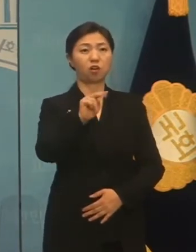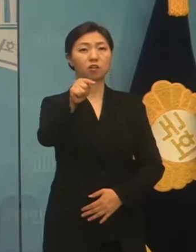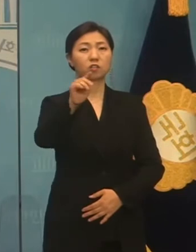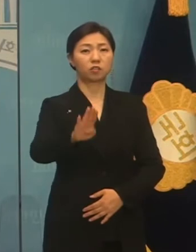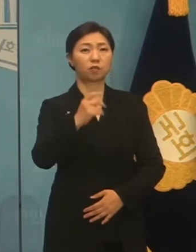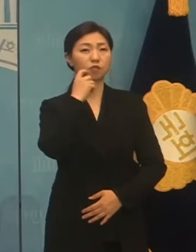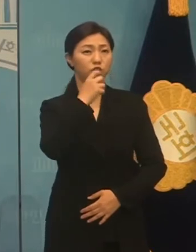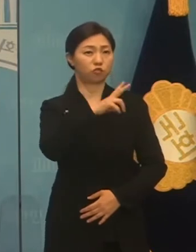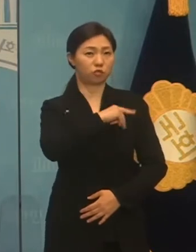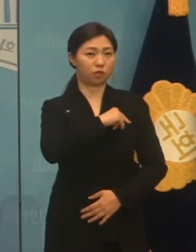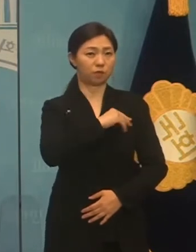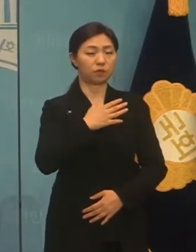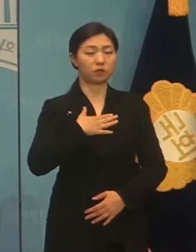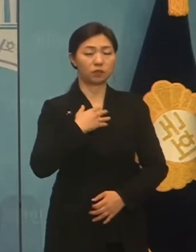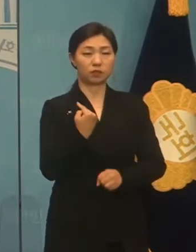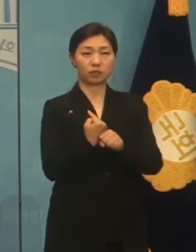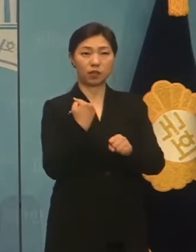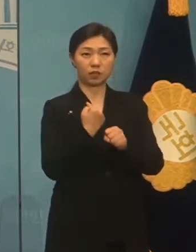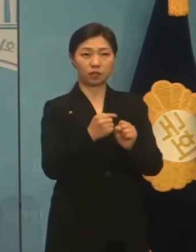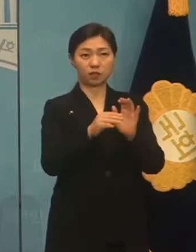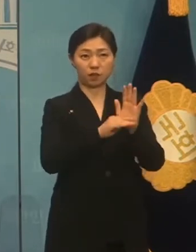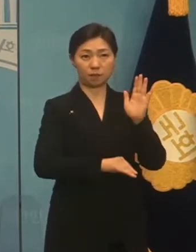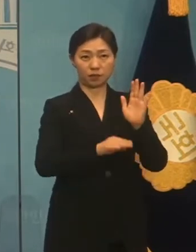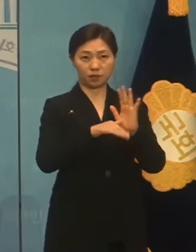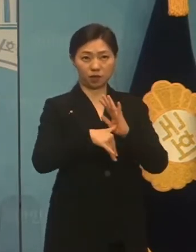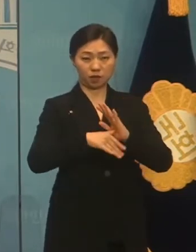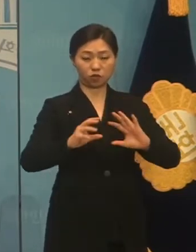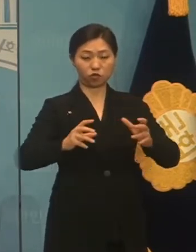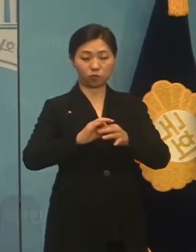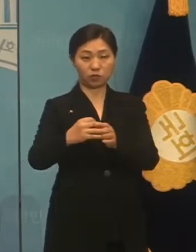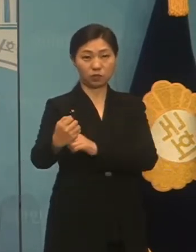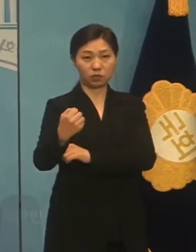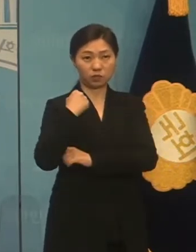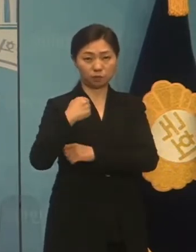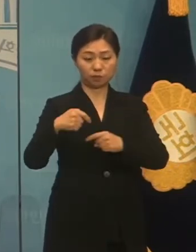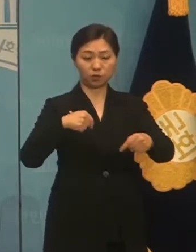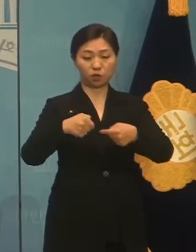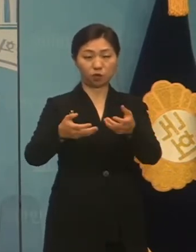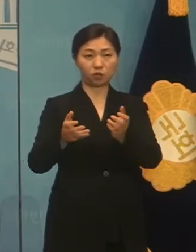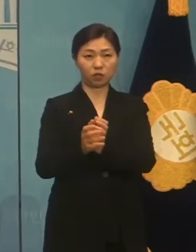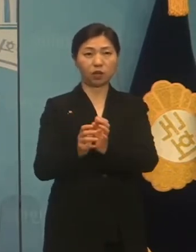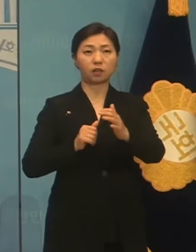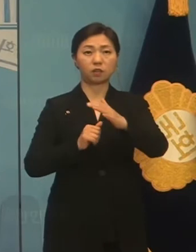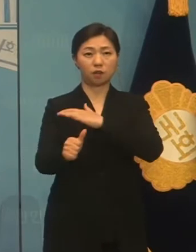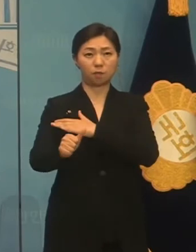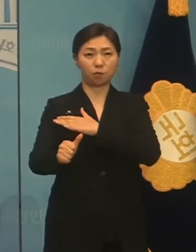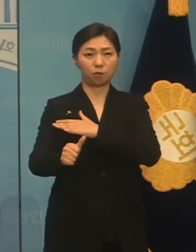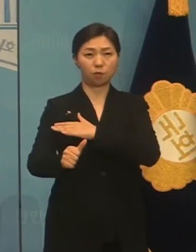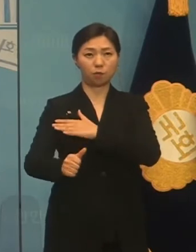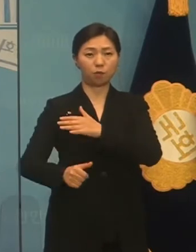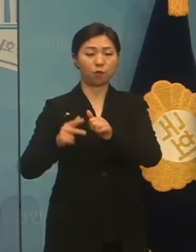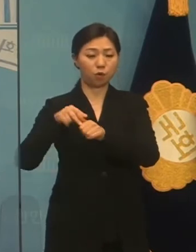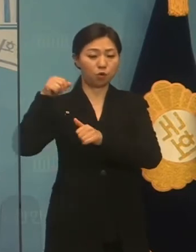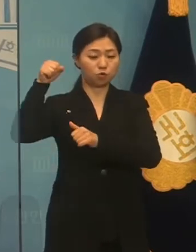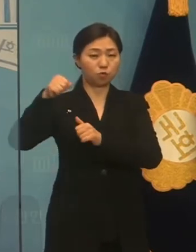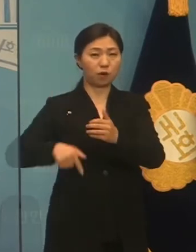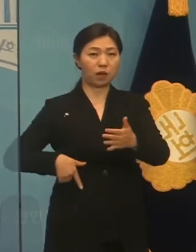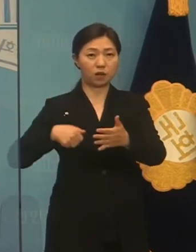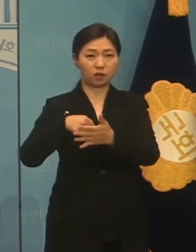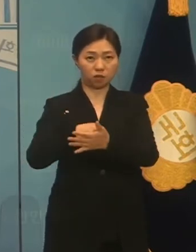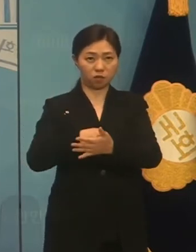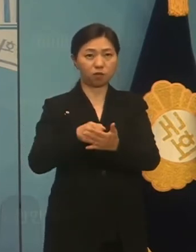저 윤영석은 작년 하반기 국민의힘 당대표 출마를 결심하고